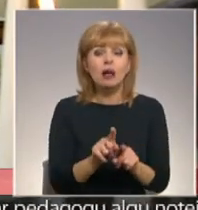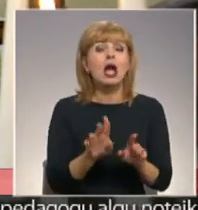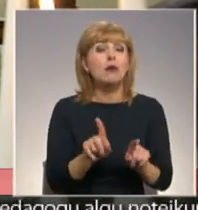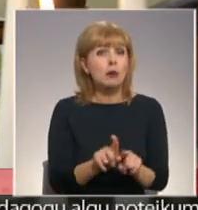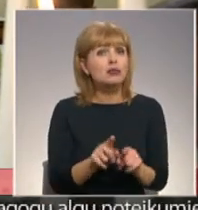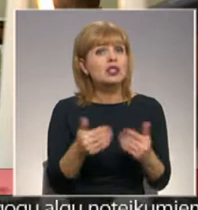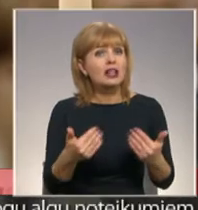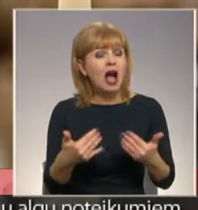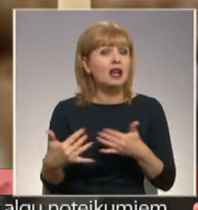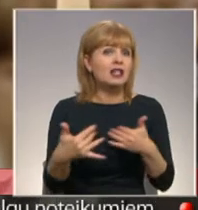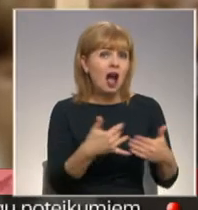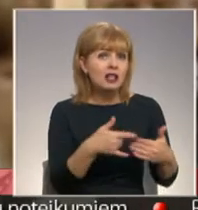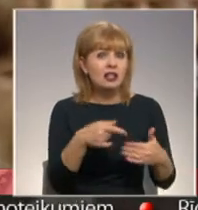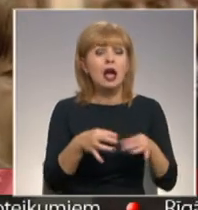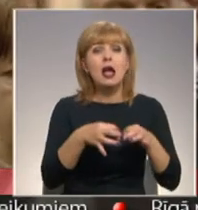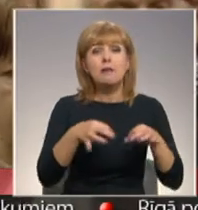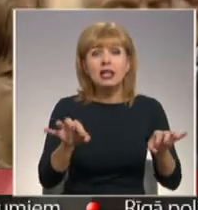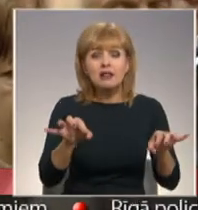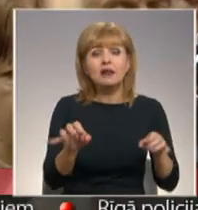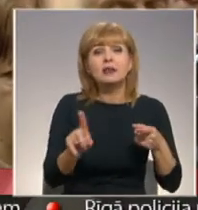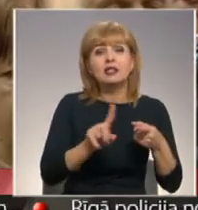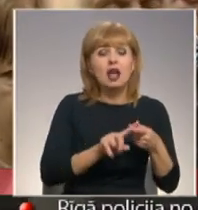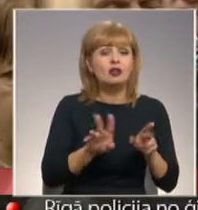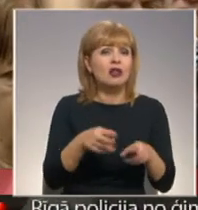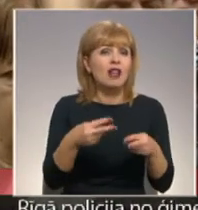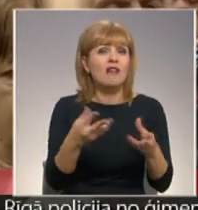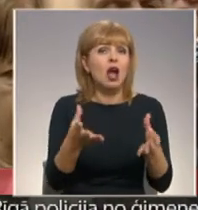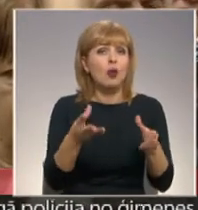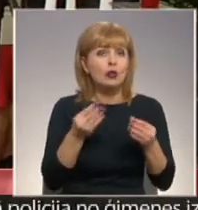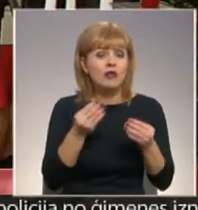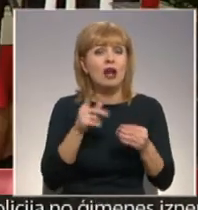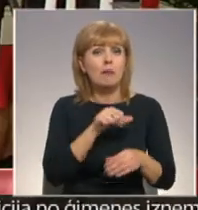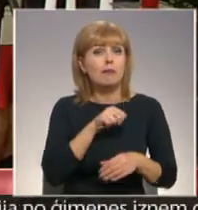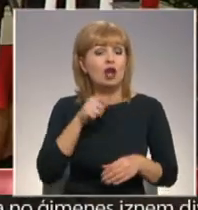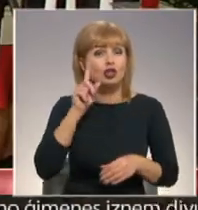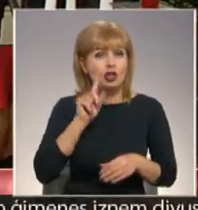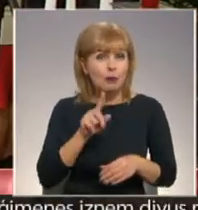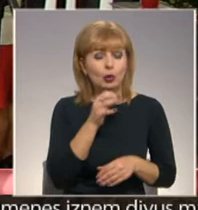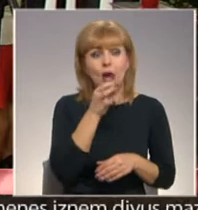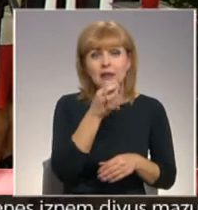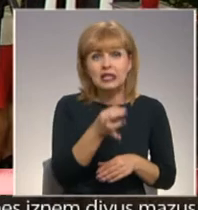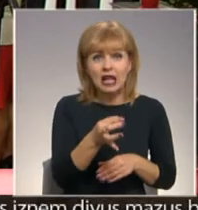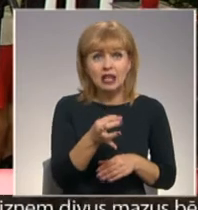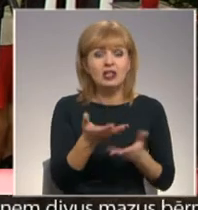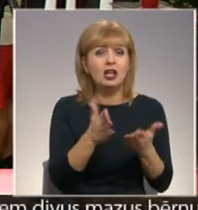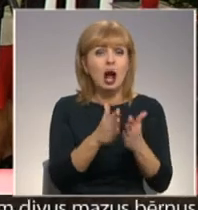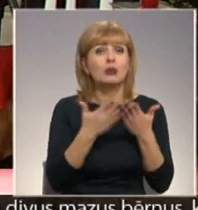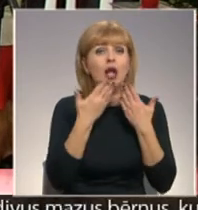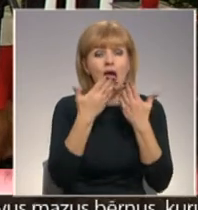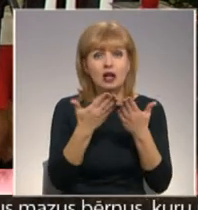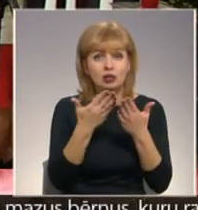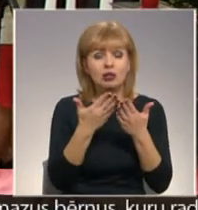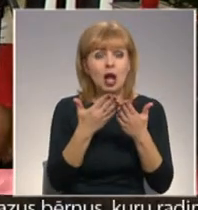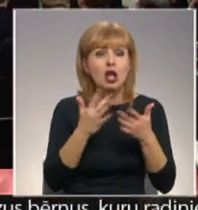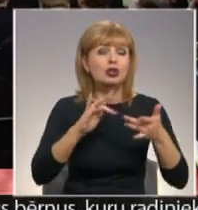jācīnās. Brīvība un viss ar to saistītais nav jāuztver kā kaut kas pašsaprotams. Tā izteicies kāds grāmatas lasītājs